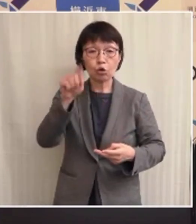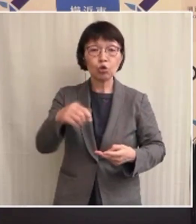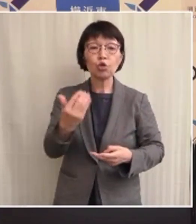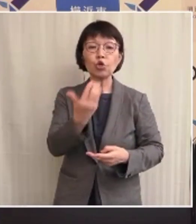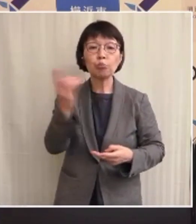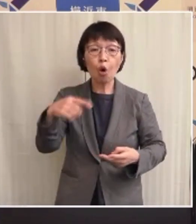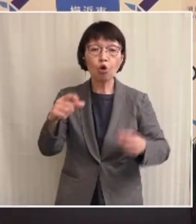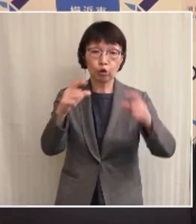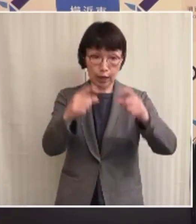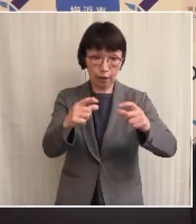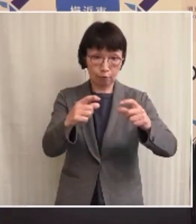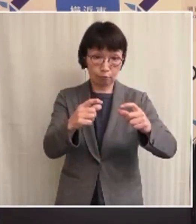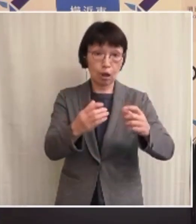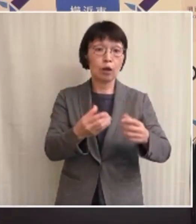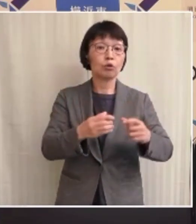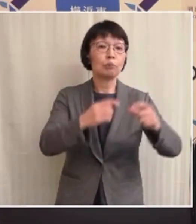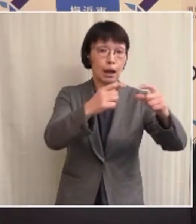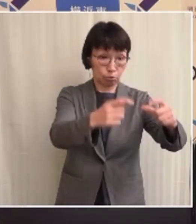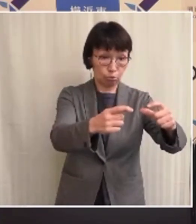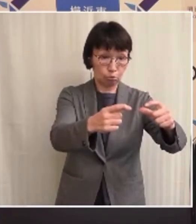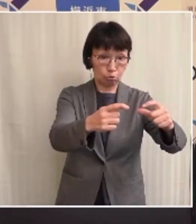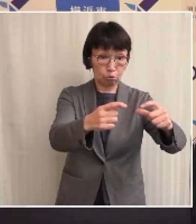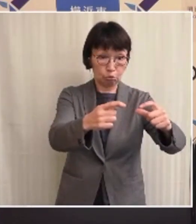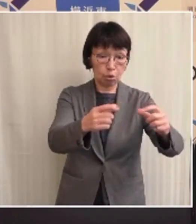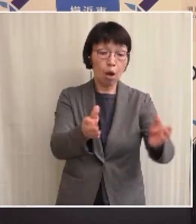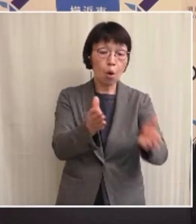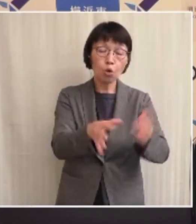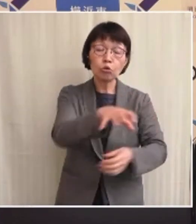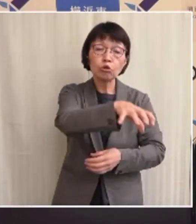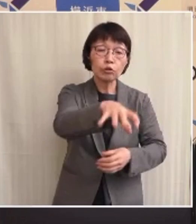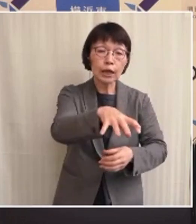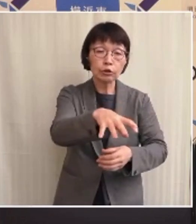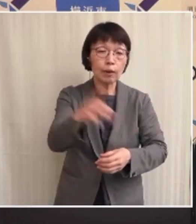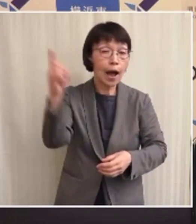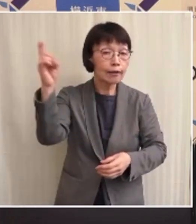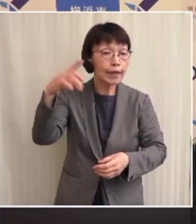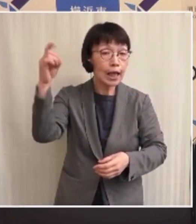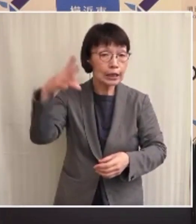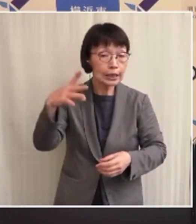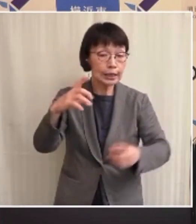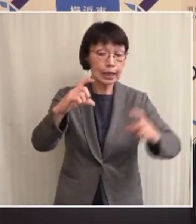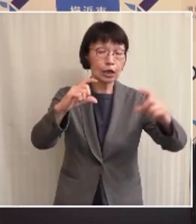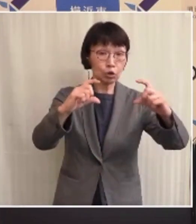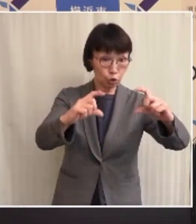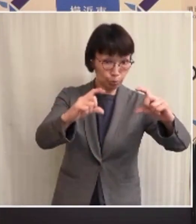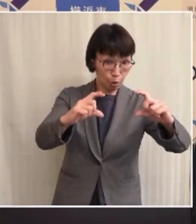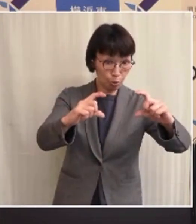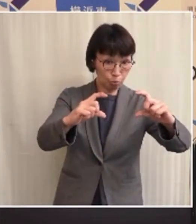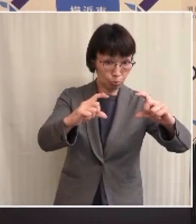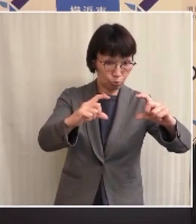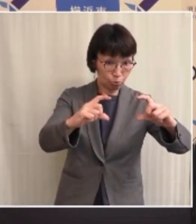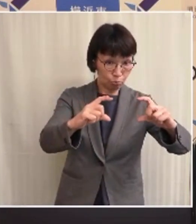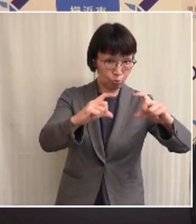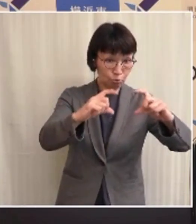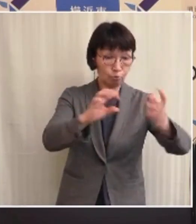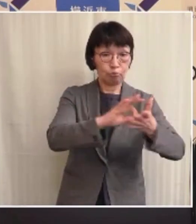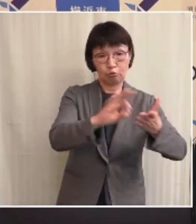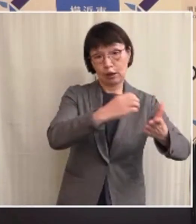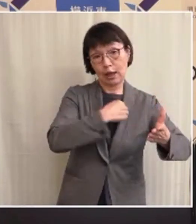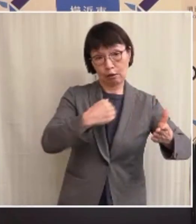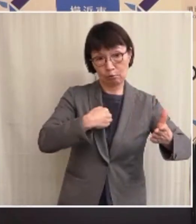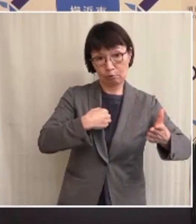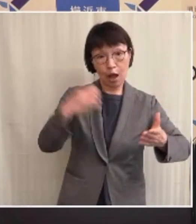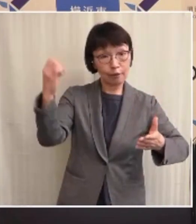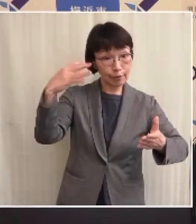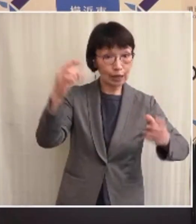。で保育施設の方は、電子クーポンの配布が可能ですので、こちらの方 で電子の方でクーポ